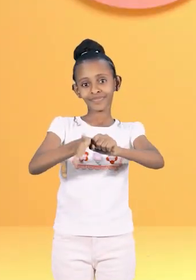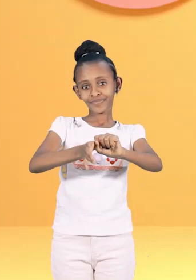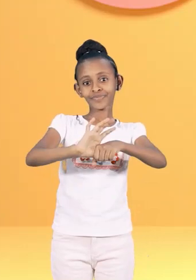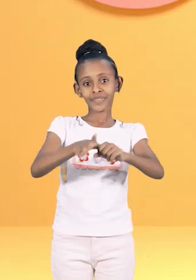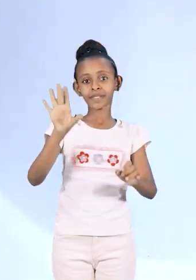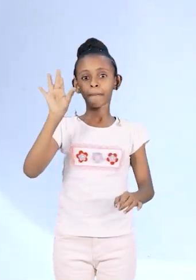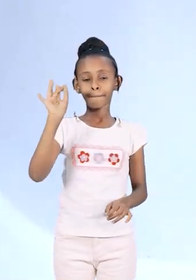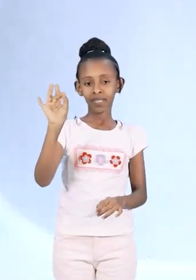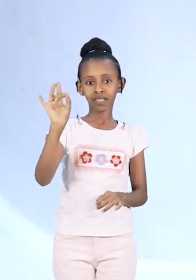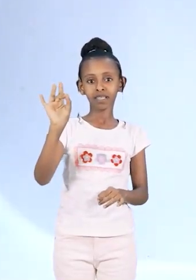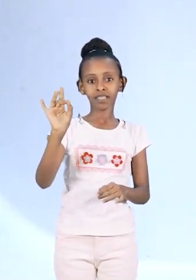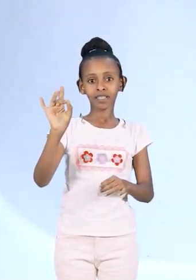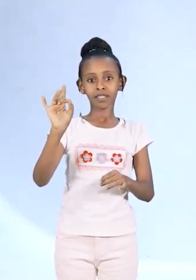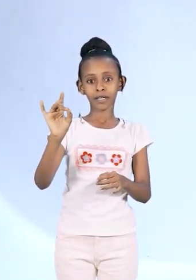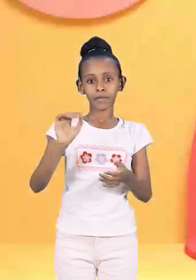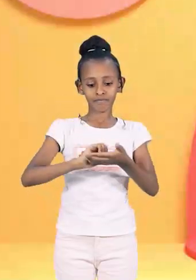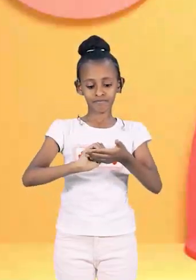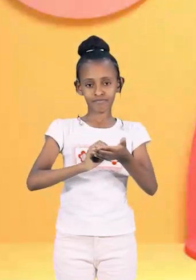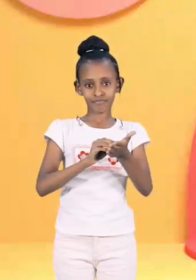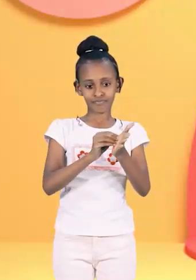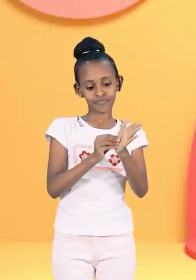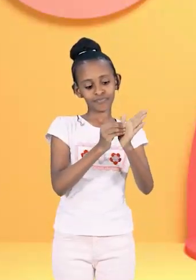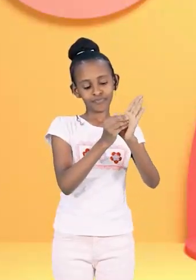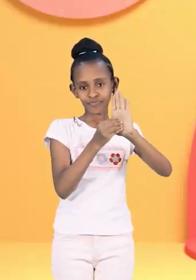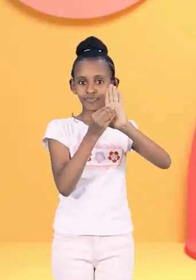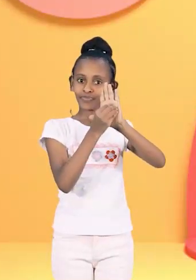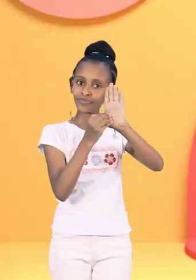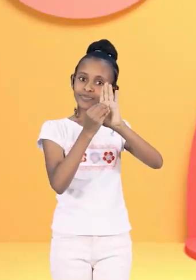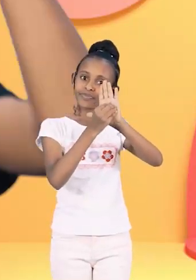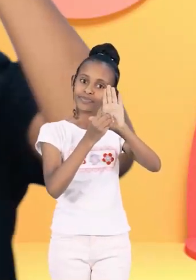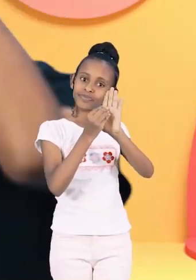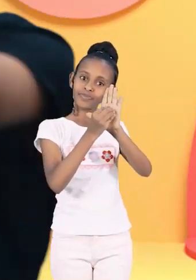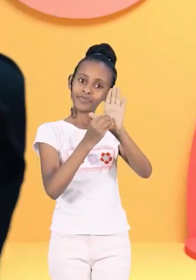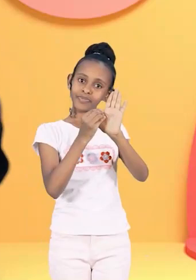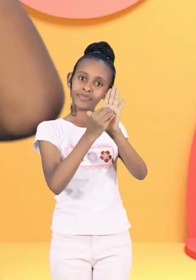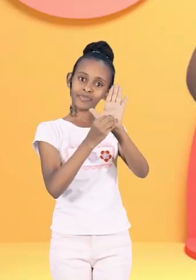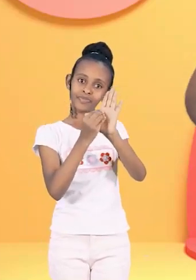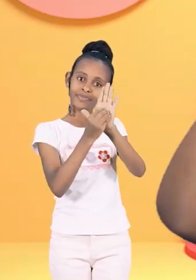saddeettaffaan jidduu harka keenya quboota keenyaan sirritti rigna